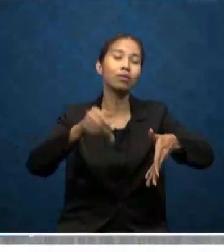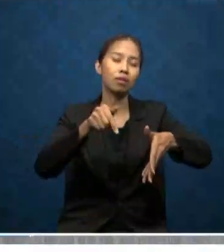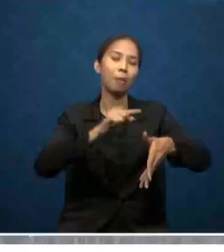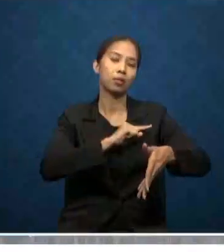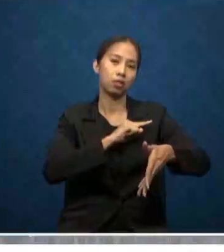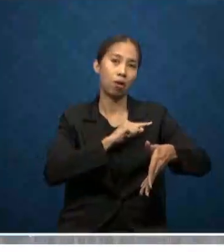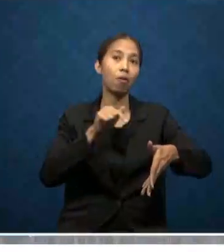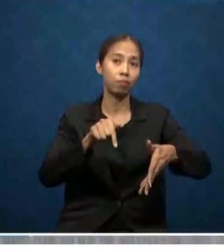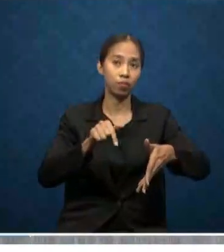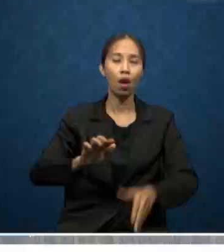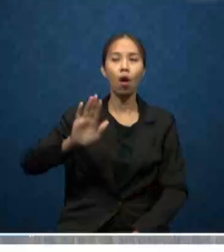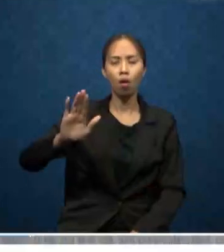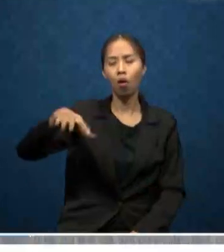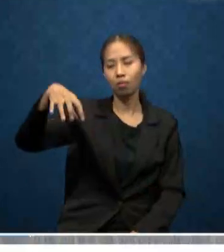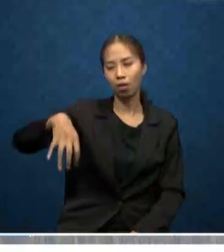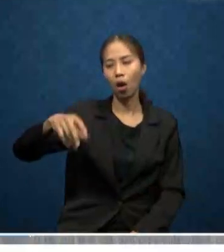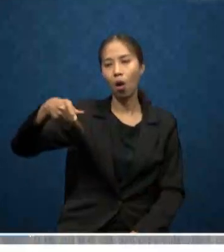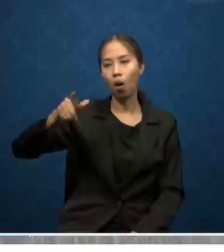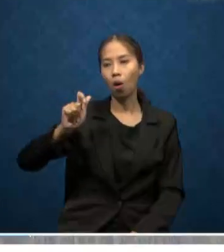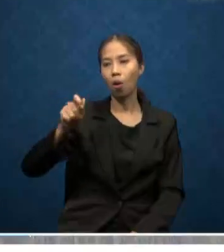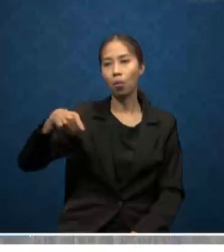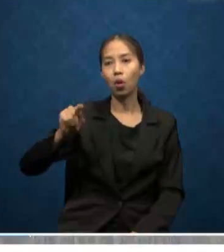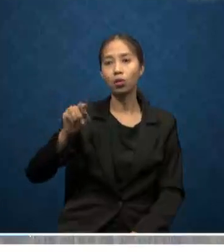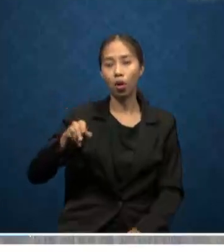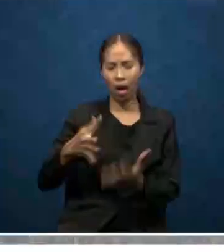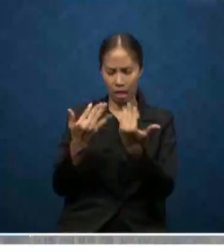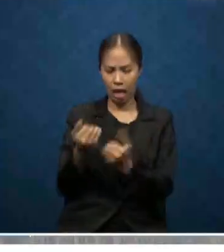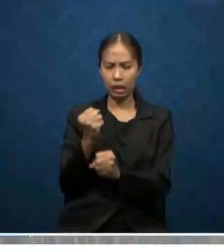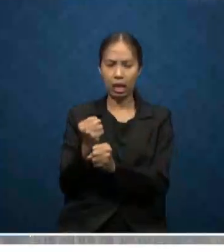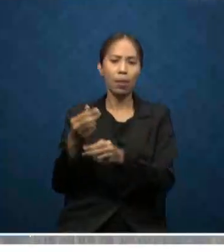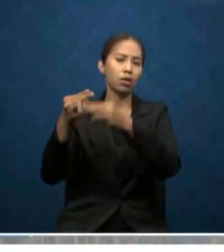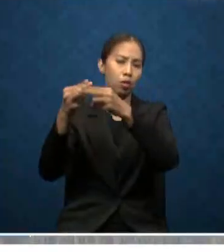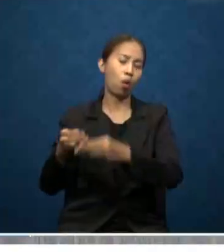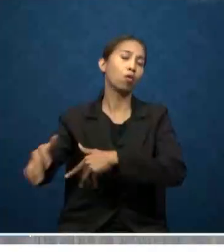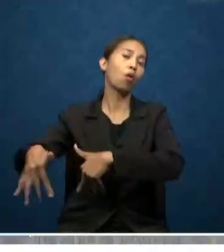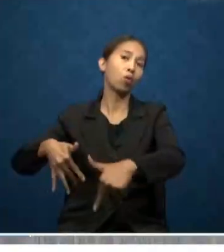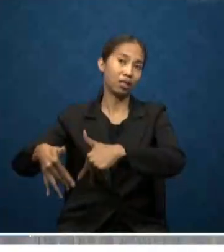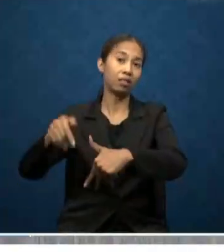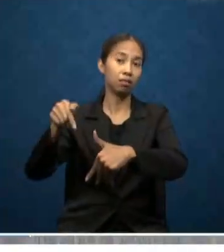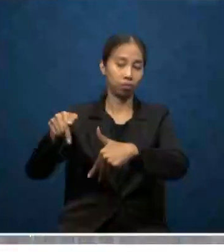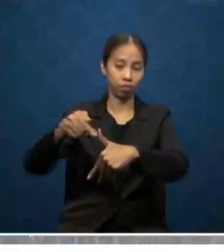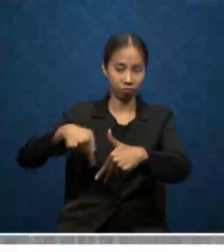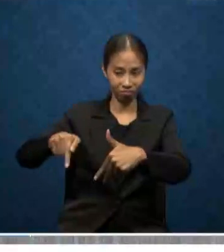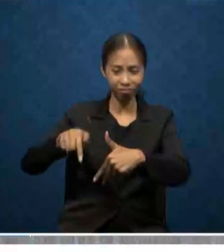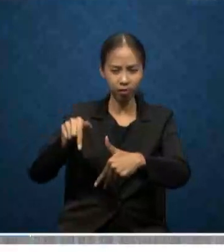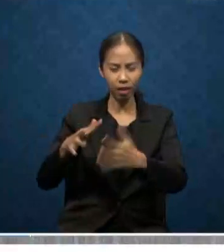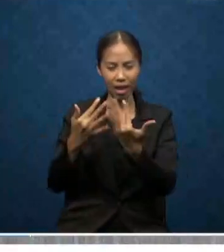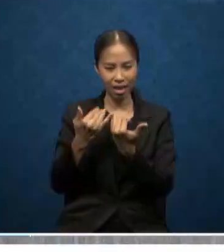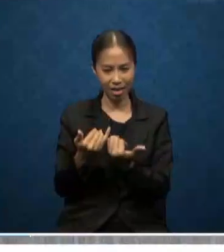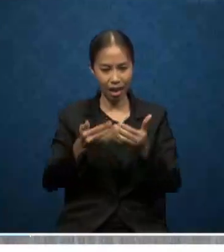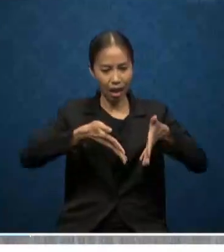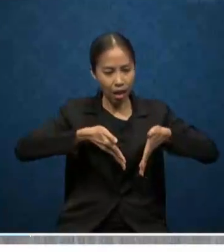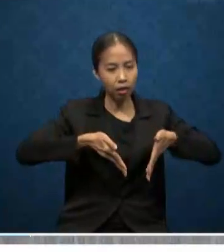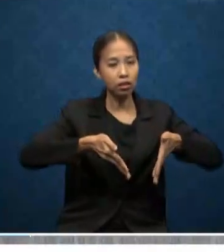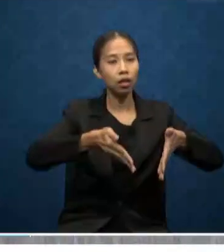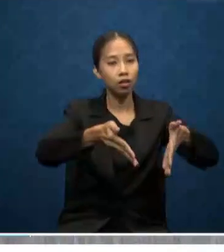ะครับของท้องถิ่นทีนี้ท่านทำเฉพาะท้องถิ่นความเกี่ยวโยงของท้องถิ่นกับถนนหลวงหรือทางหล